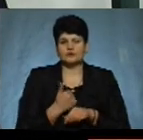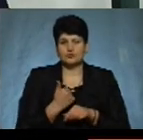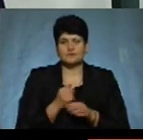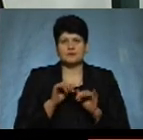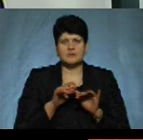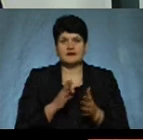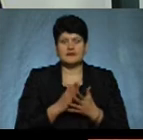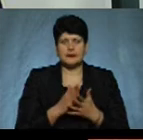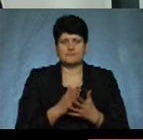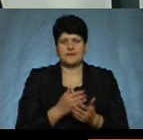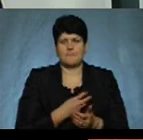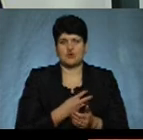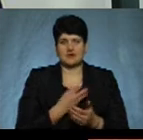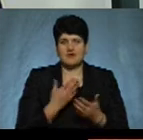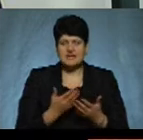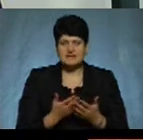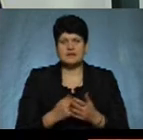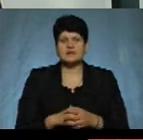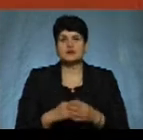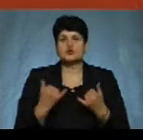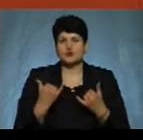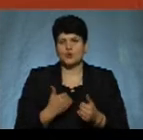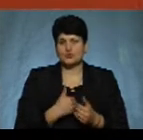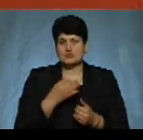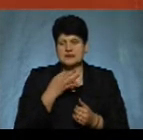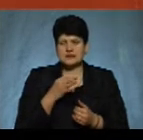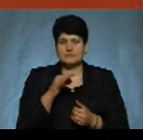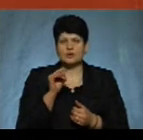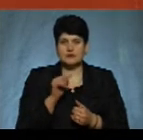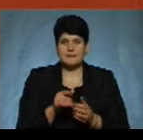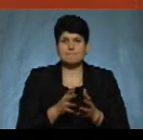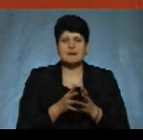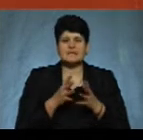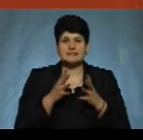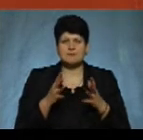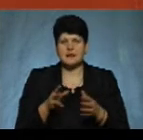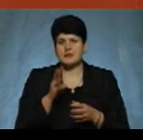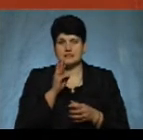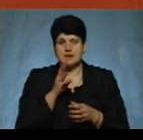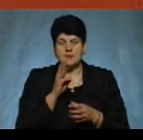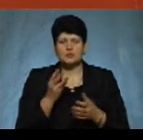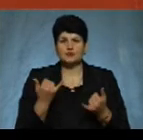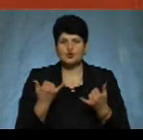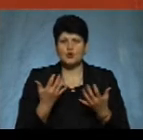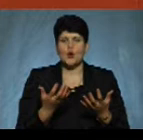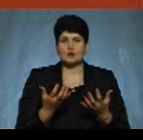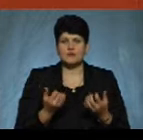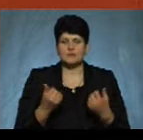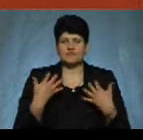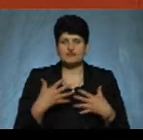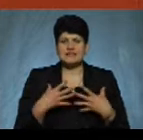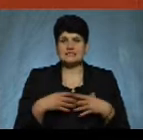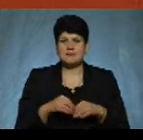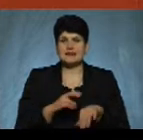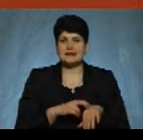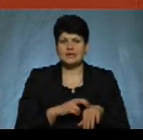це мотивація, звичайно. І сьогодні я хочу сказати про те, що максимальна зарплата, яку сьогодні отримує вже сімейний лікар в